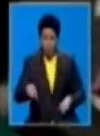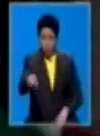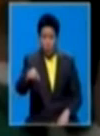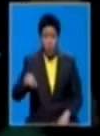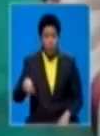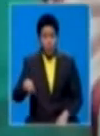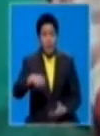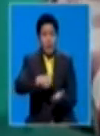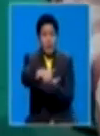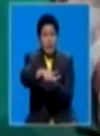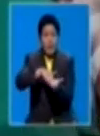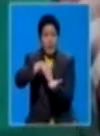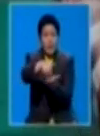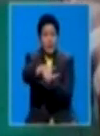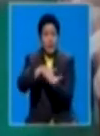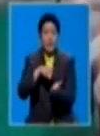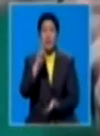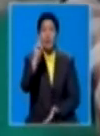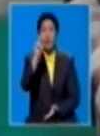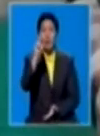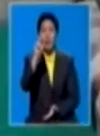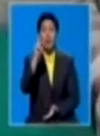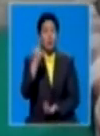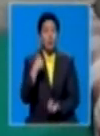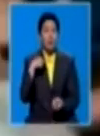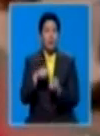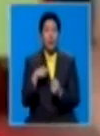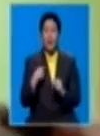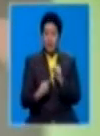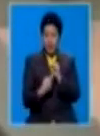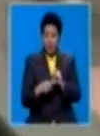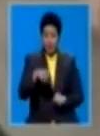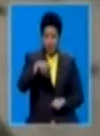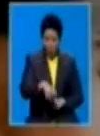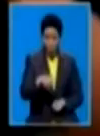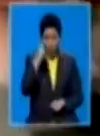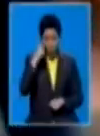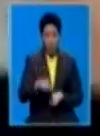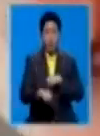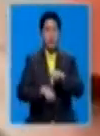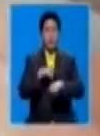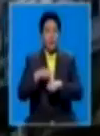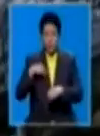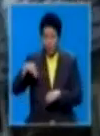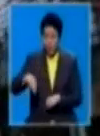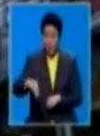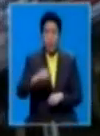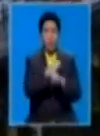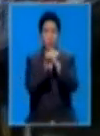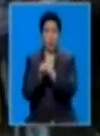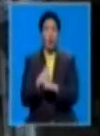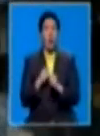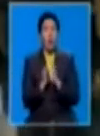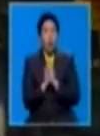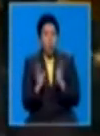สีพื้นผิวช่องจักรยานเป็นสีเขียวติดตั้งสัญลักษณ์ทางจักรยานและอุปกรณ์เพื่อความปลอดภัยเป็นต้นขอขอบคุณนะครับทางกท